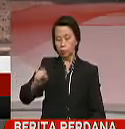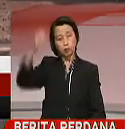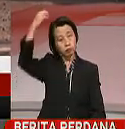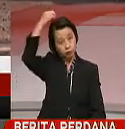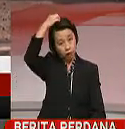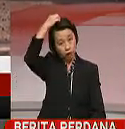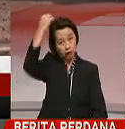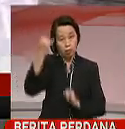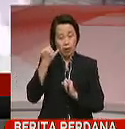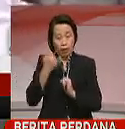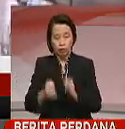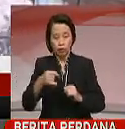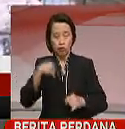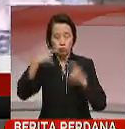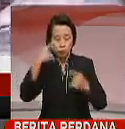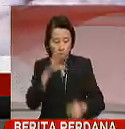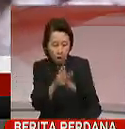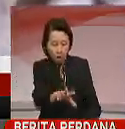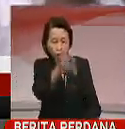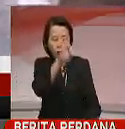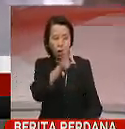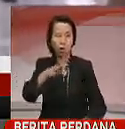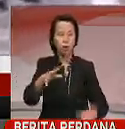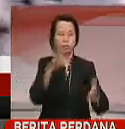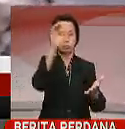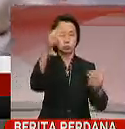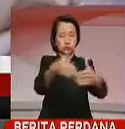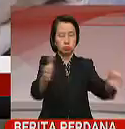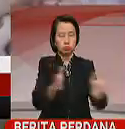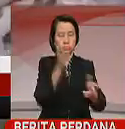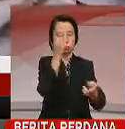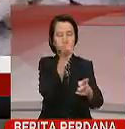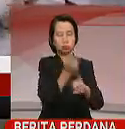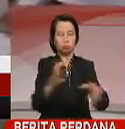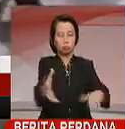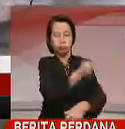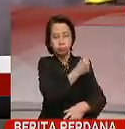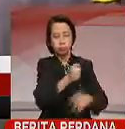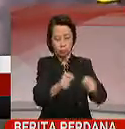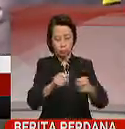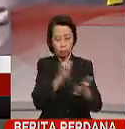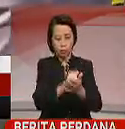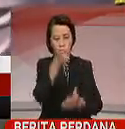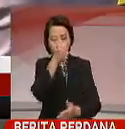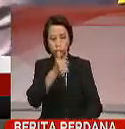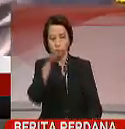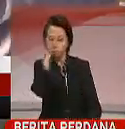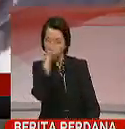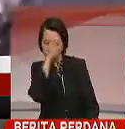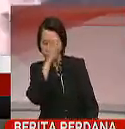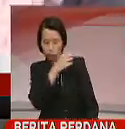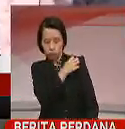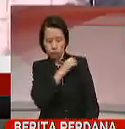Selangor akhirnya berjaya mengesan dan menyita tapak haram tersebut. Ia hasil risikan dan intipan penguatkuasa